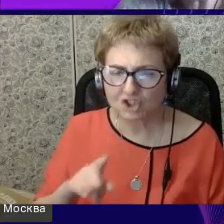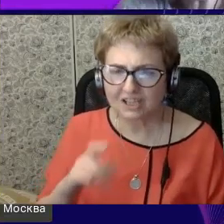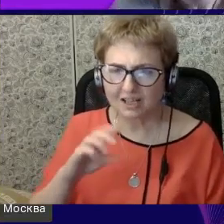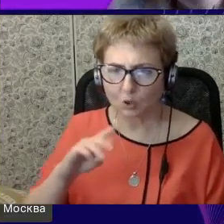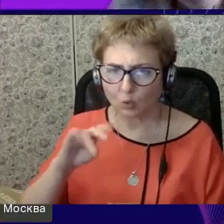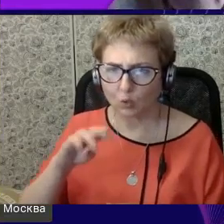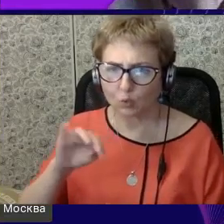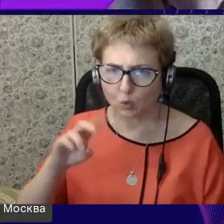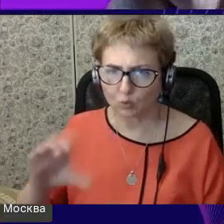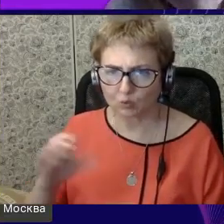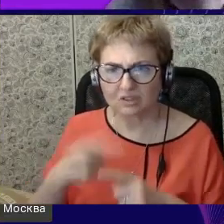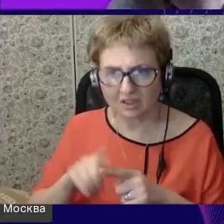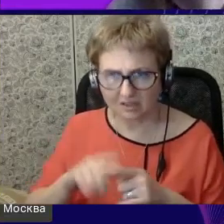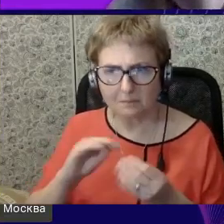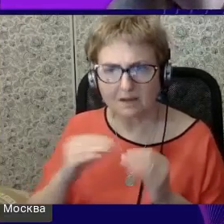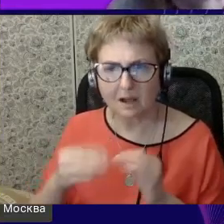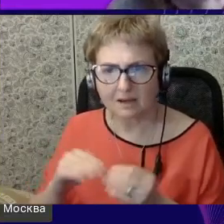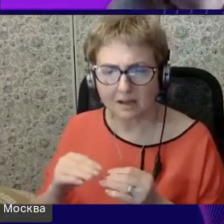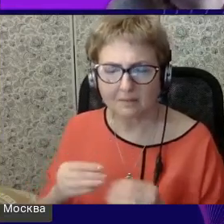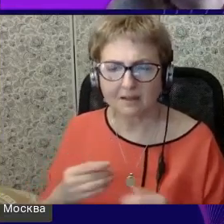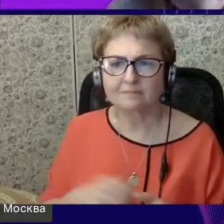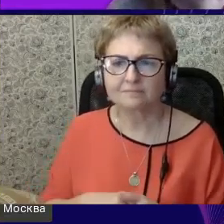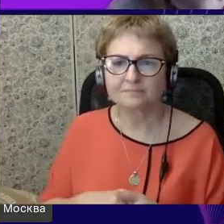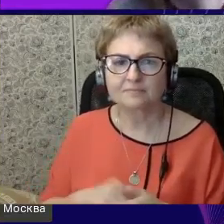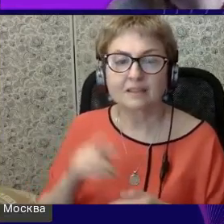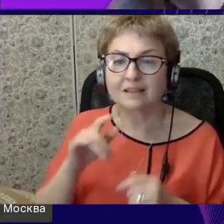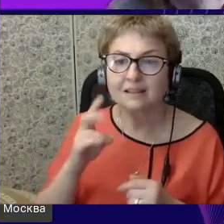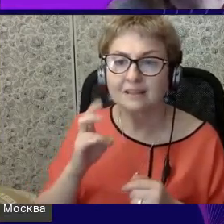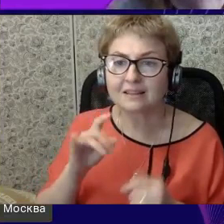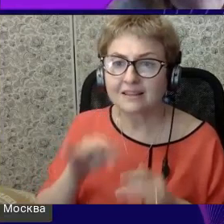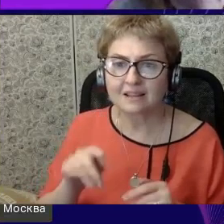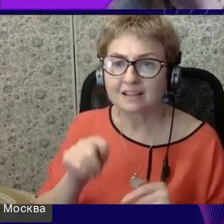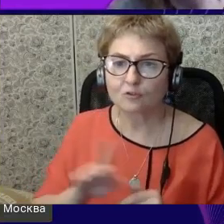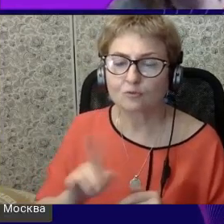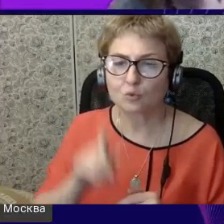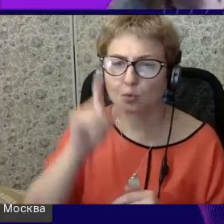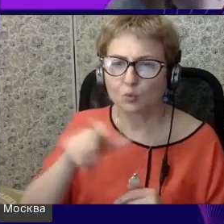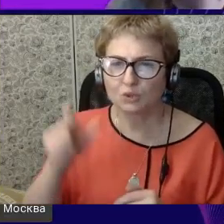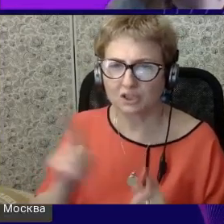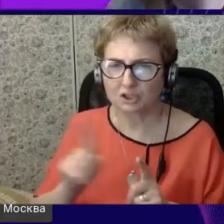Вот. Слабый мышечный тонус. Это проблема.